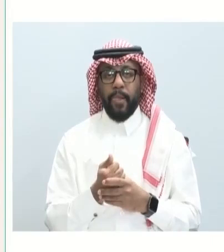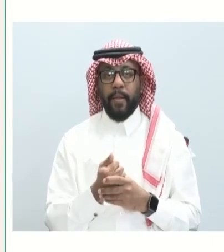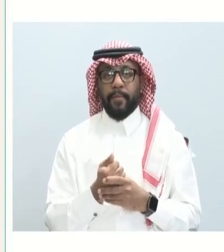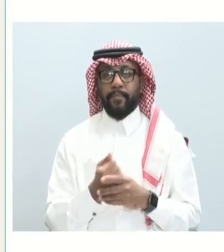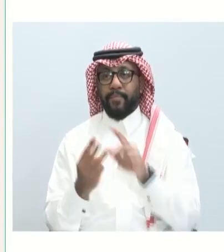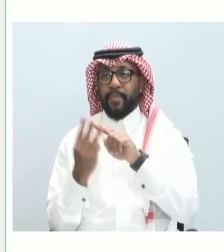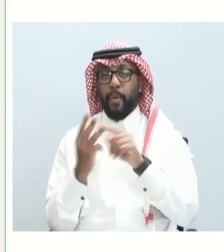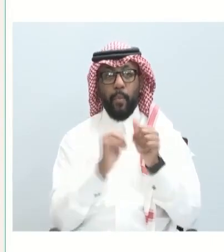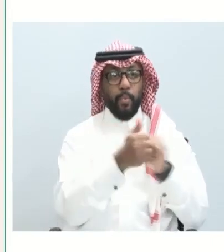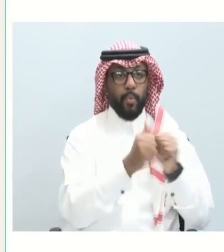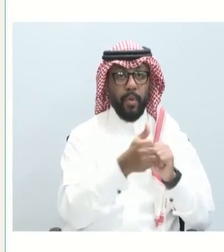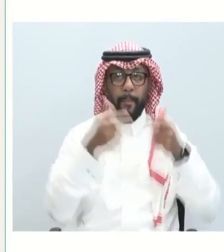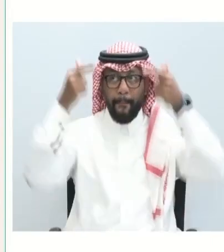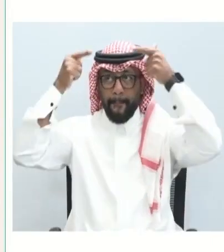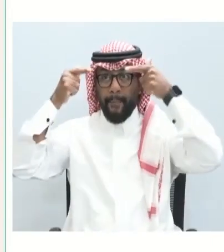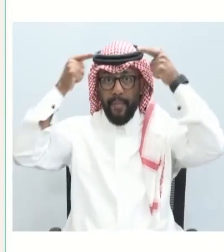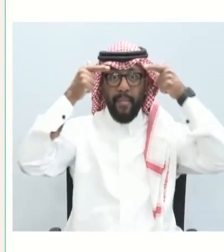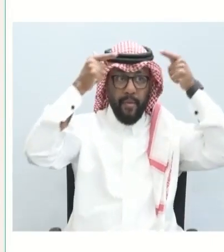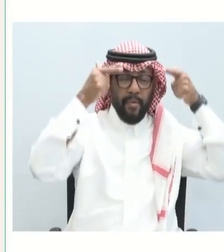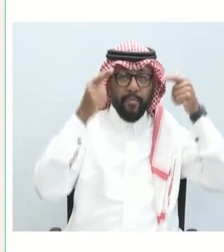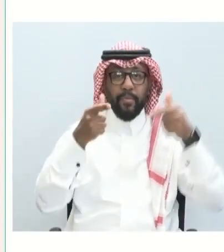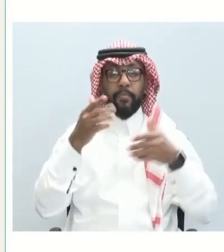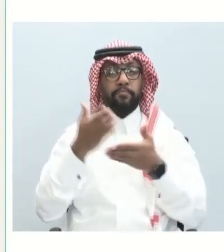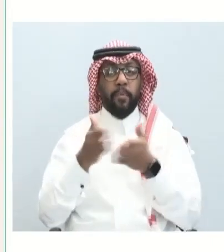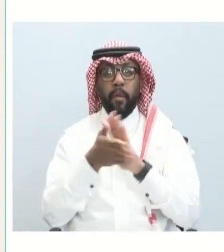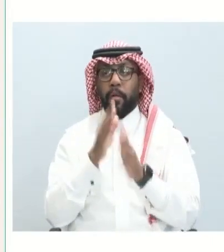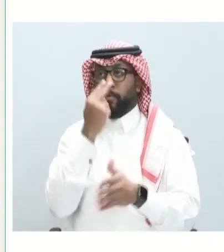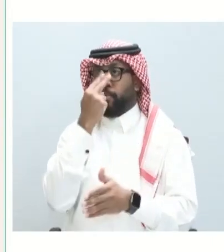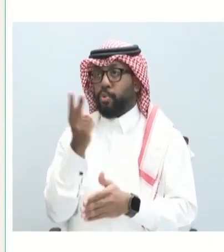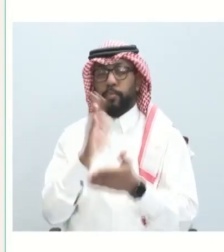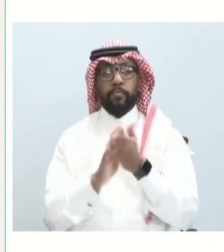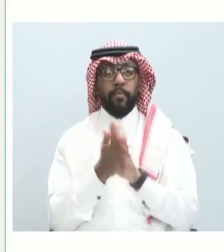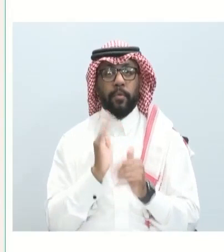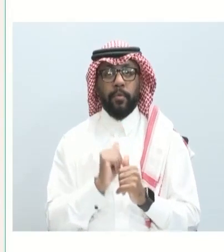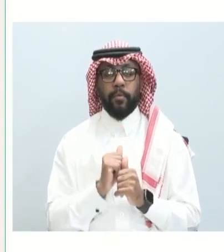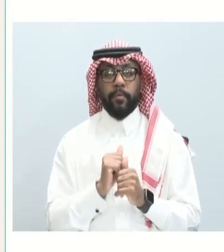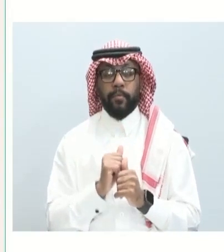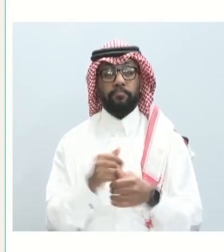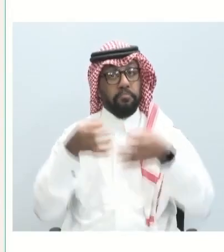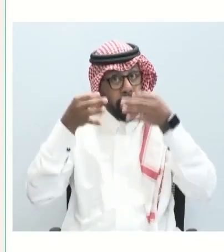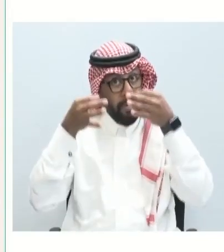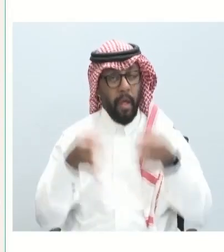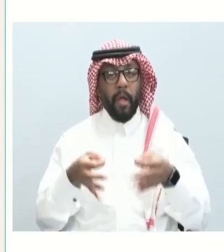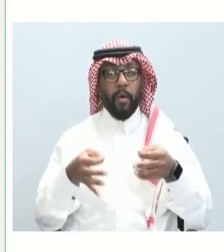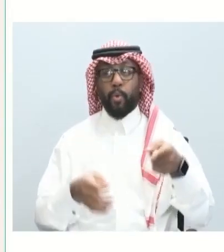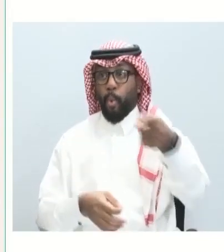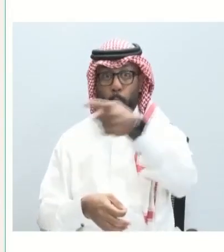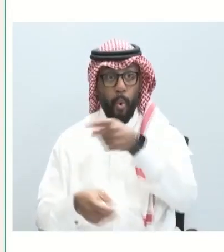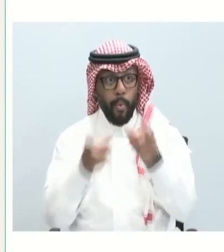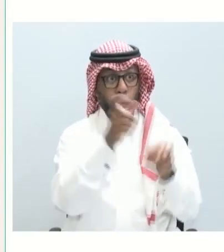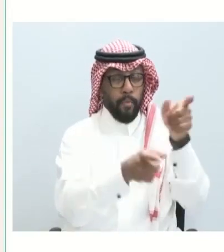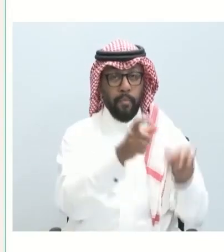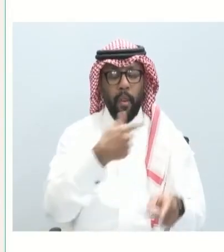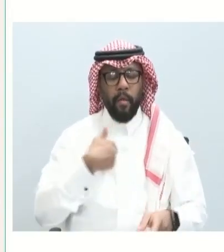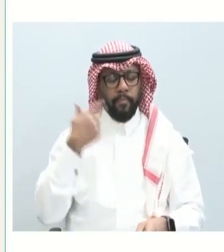المتسابق الثاني وقبه حمراء على راس المتسابق الثالث نكمل واتاكد من ان كل متسابق